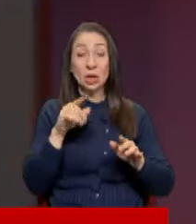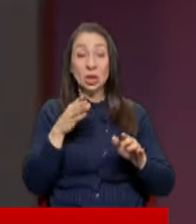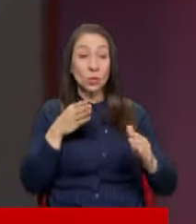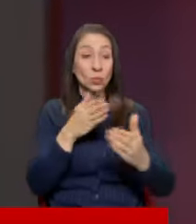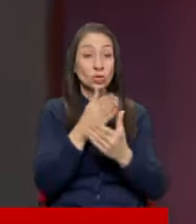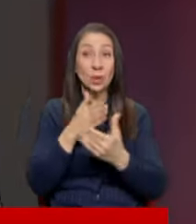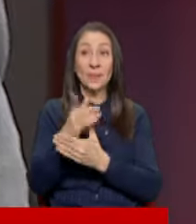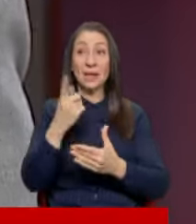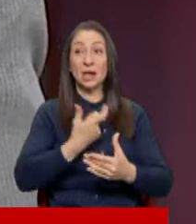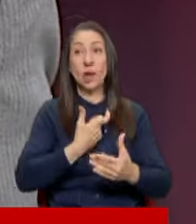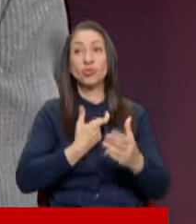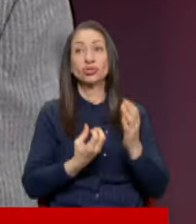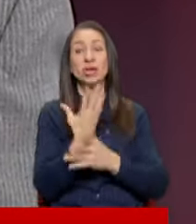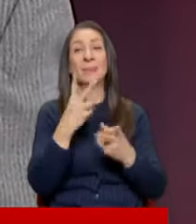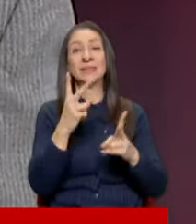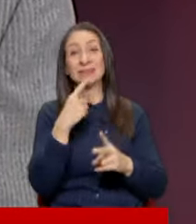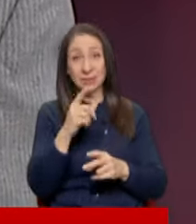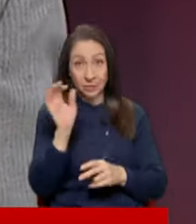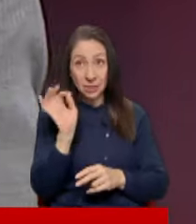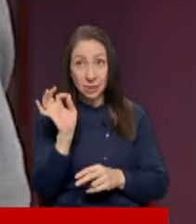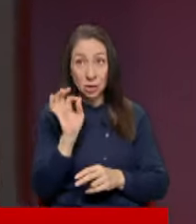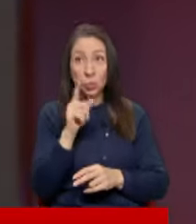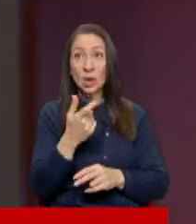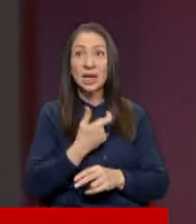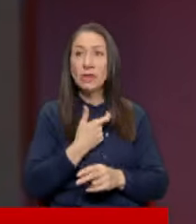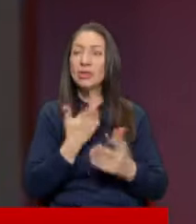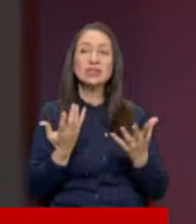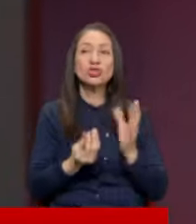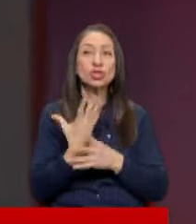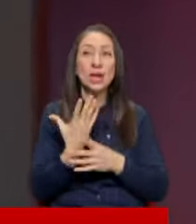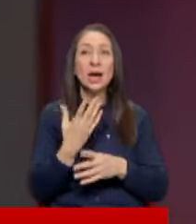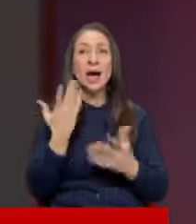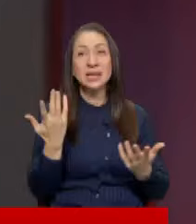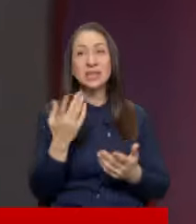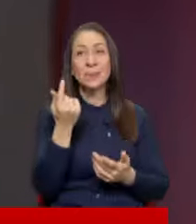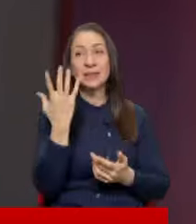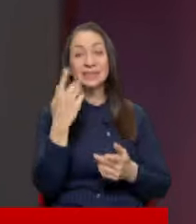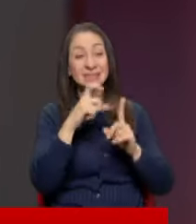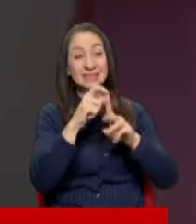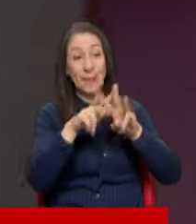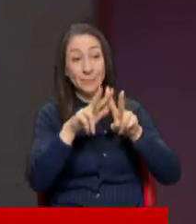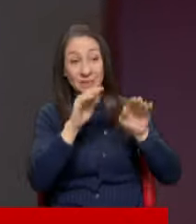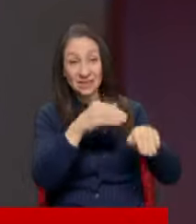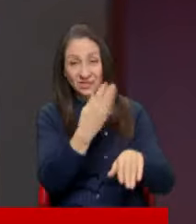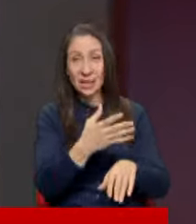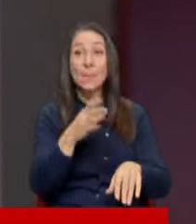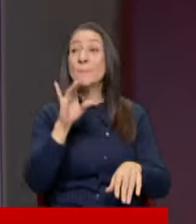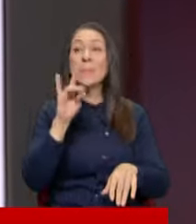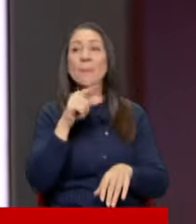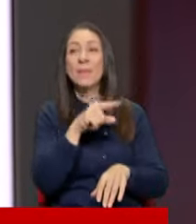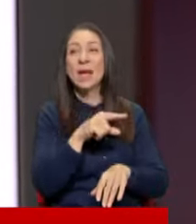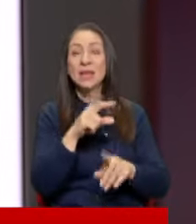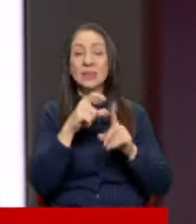edecek bir kanun çıkarabiliriz dedi değil mi bu kanun nasıl çıkar ancak demin desteğiyle çıkar Çünkü Milliyetçi Hareket